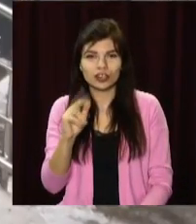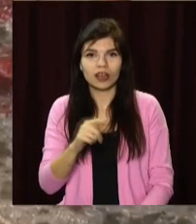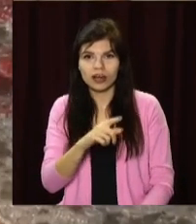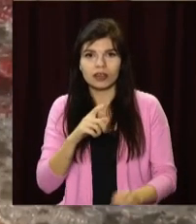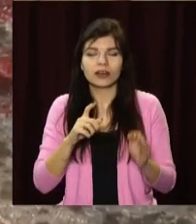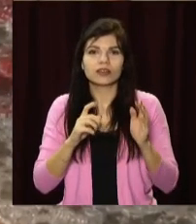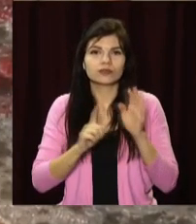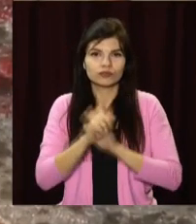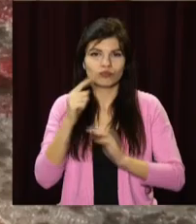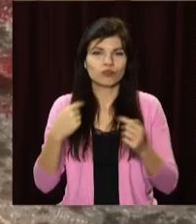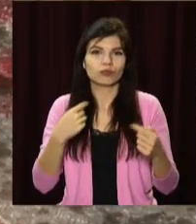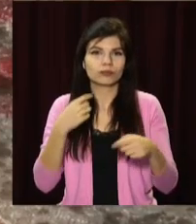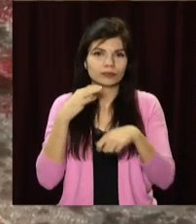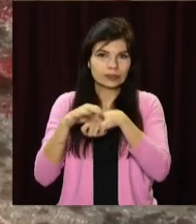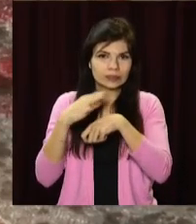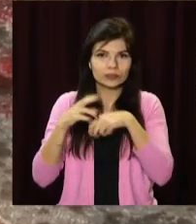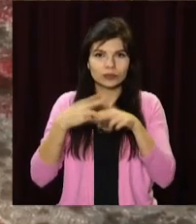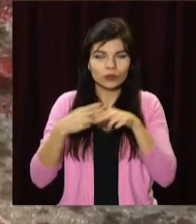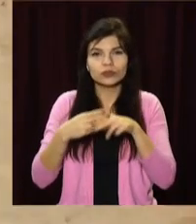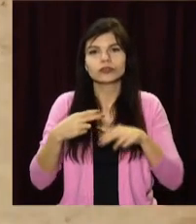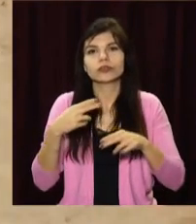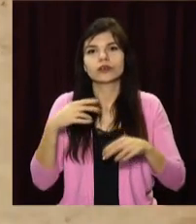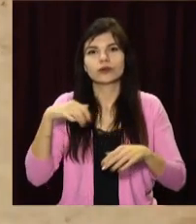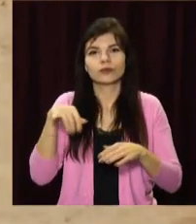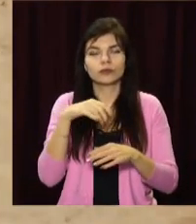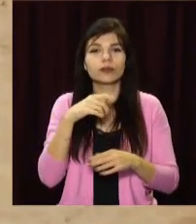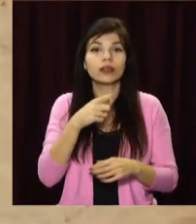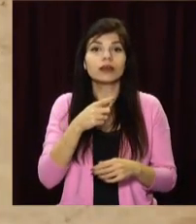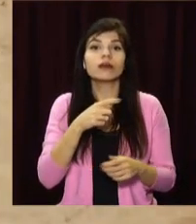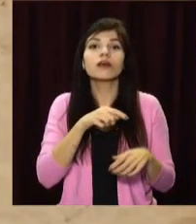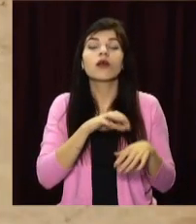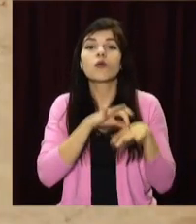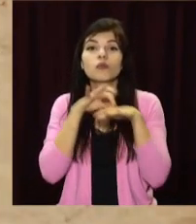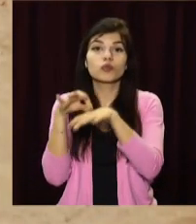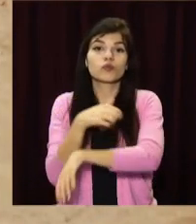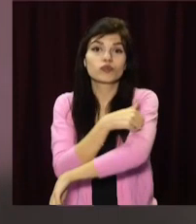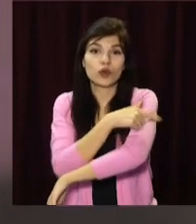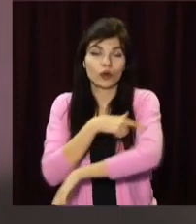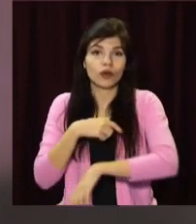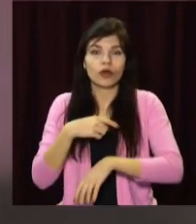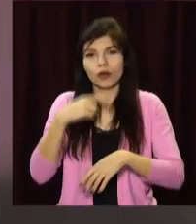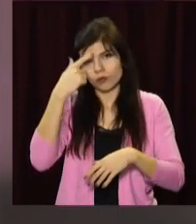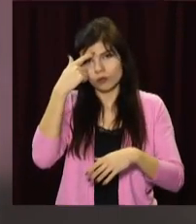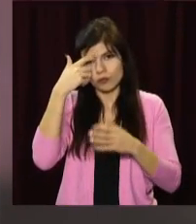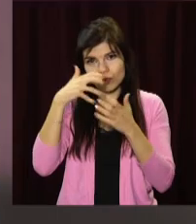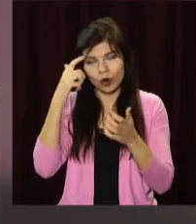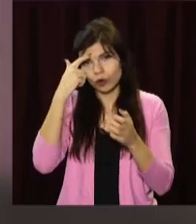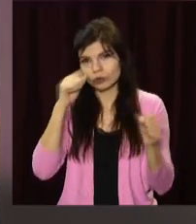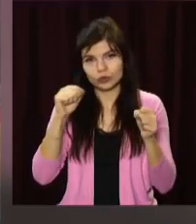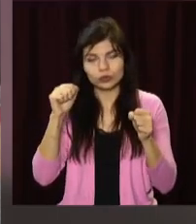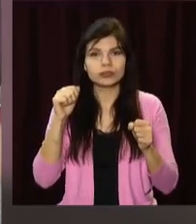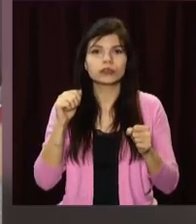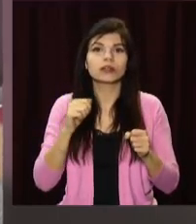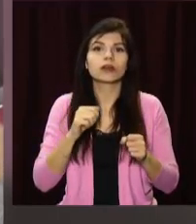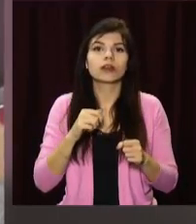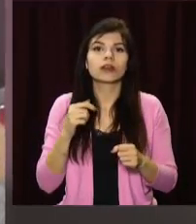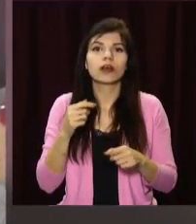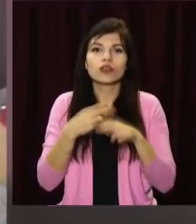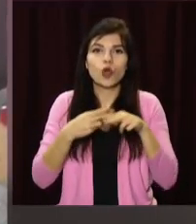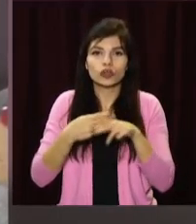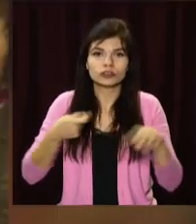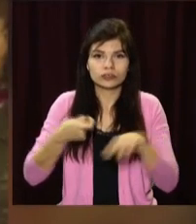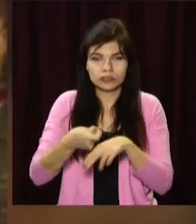на консьєржку в сусідньому домі. Зловмисника поліція затримала, а постраждалу ушпиталили. Медики кажуть, її привезли з відкритою